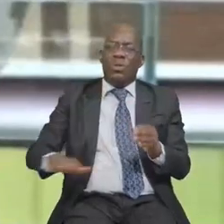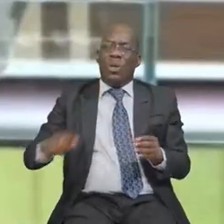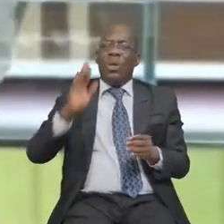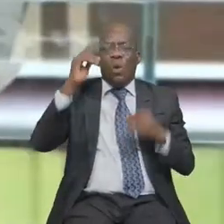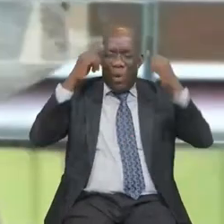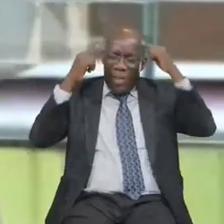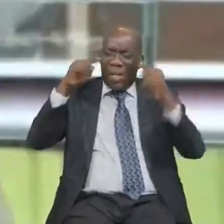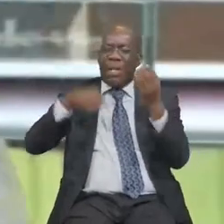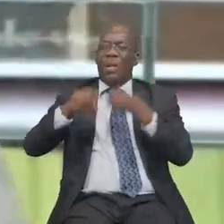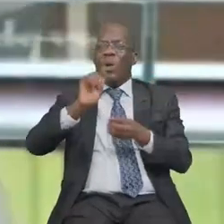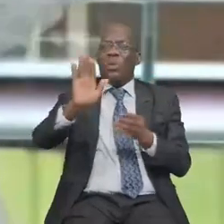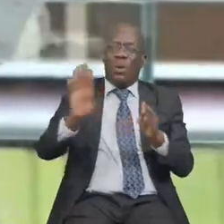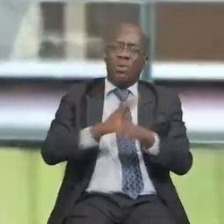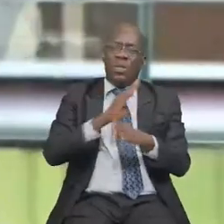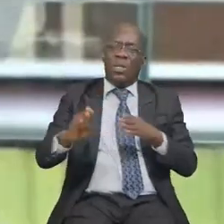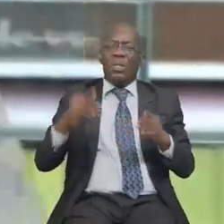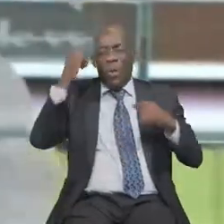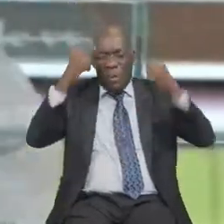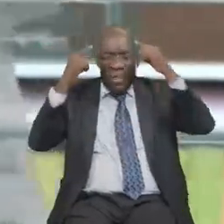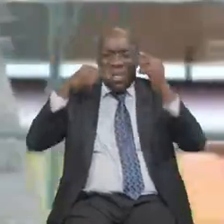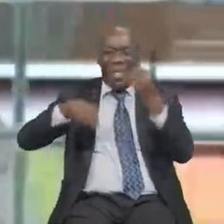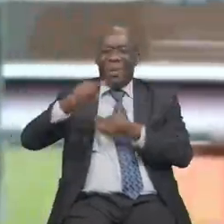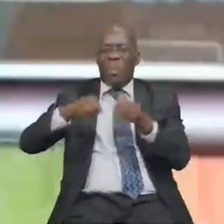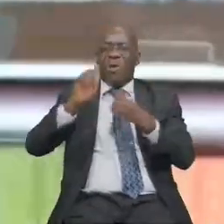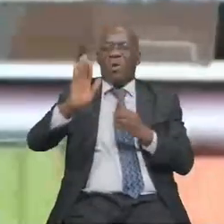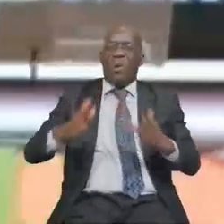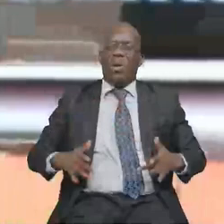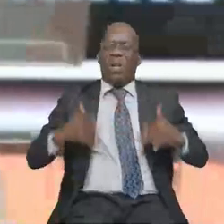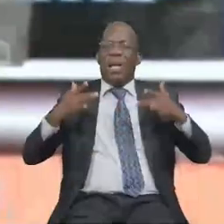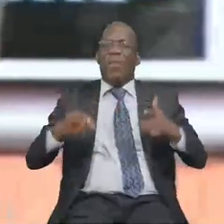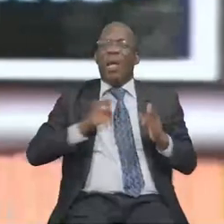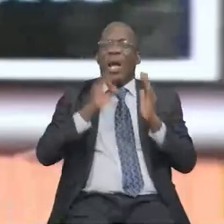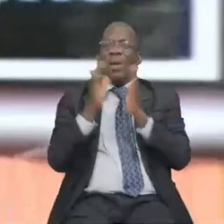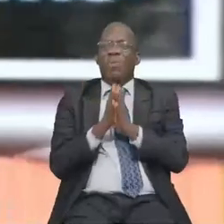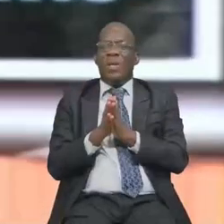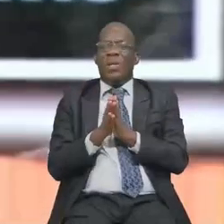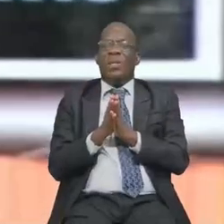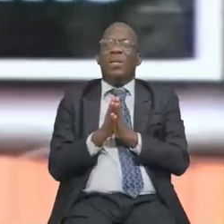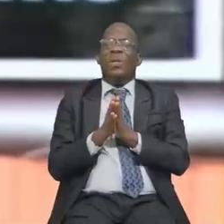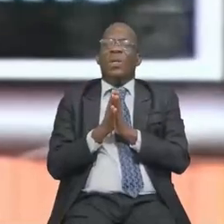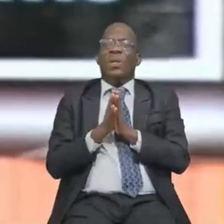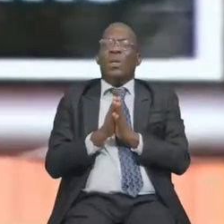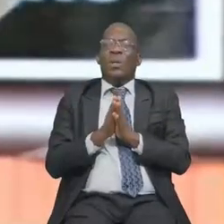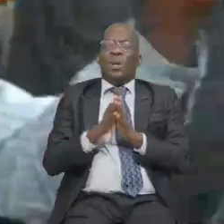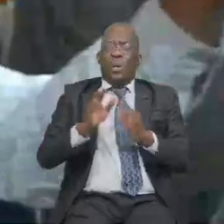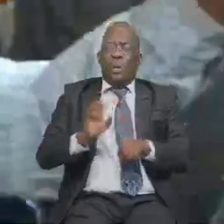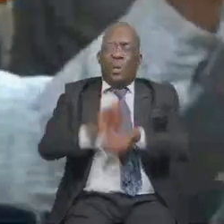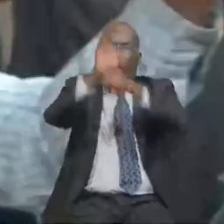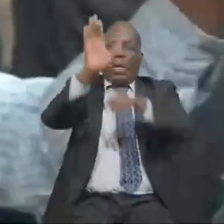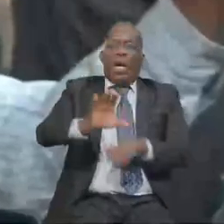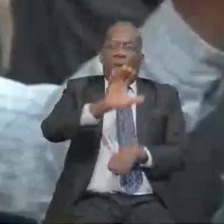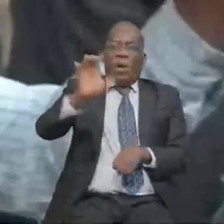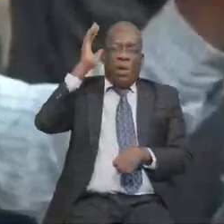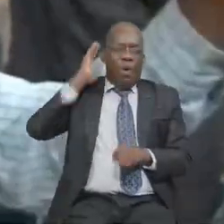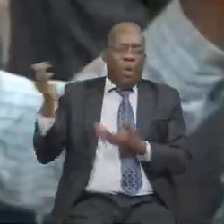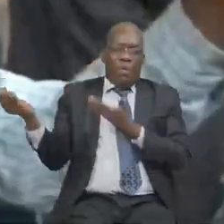affaires, souci sur ta vie, je prie que le calvaire apporte la solution maintenant au nom de